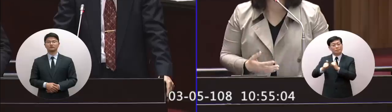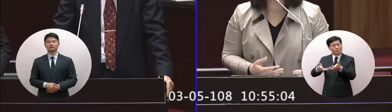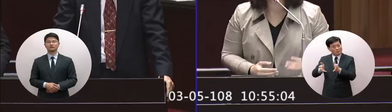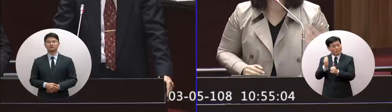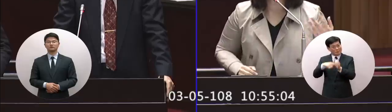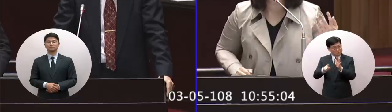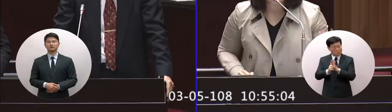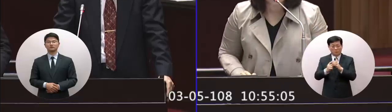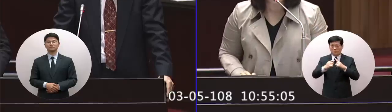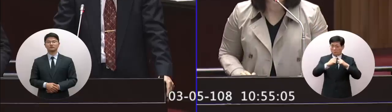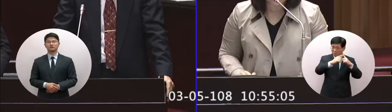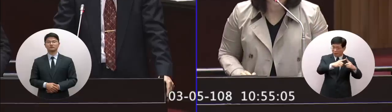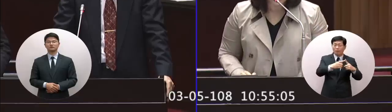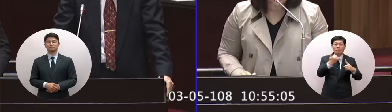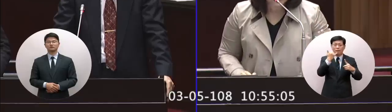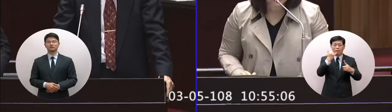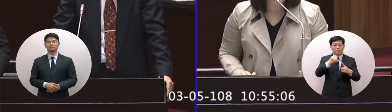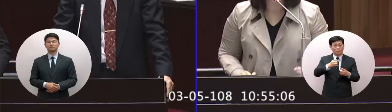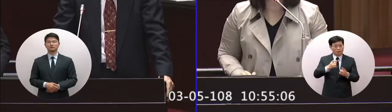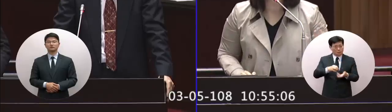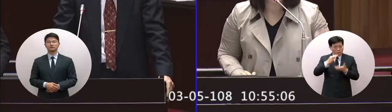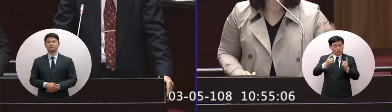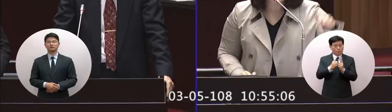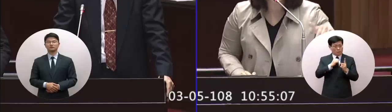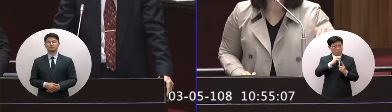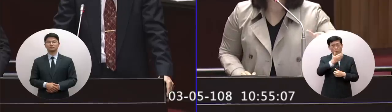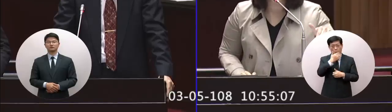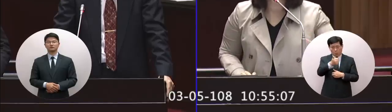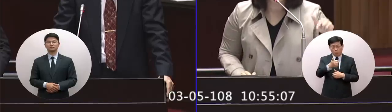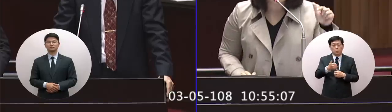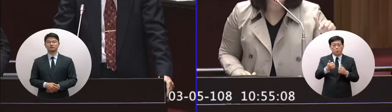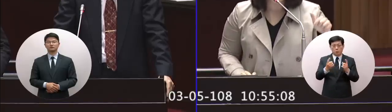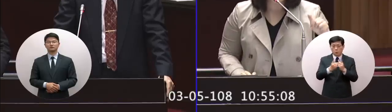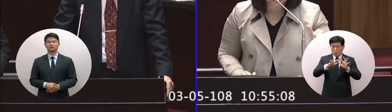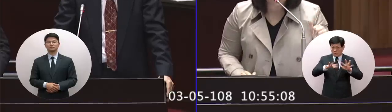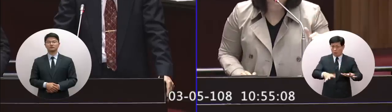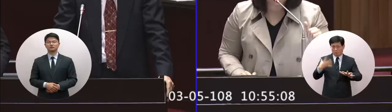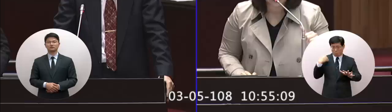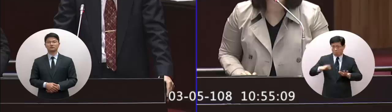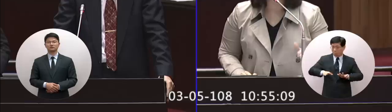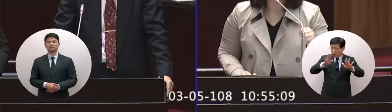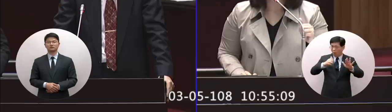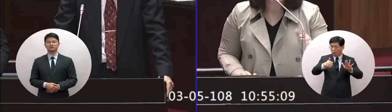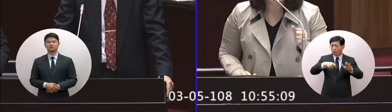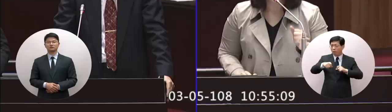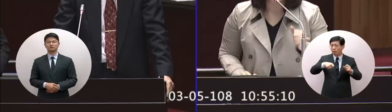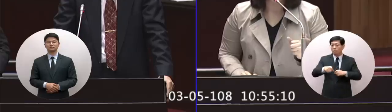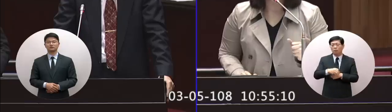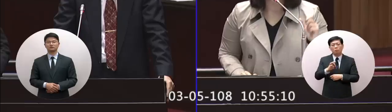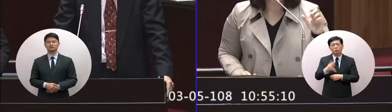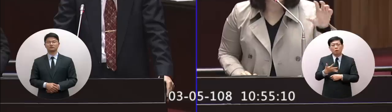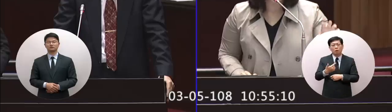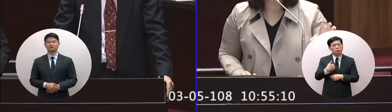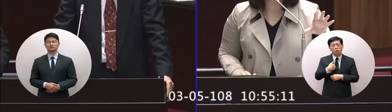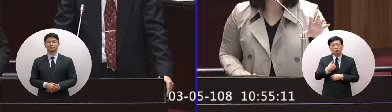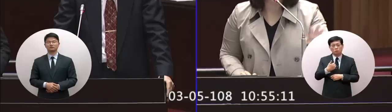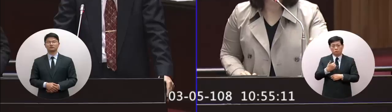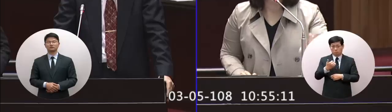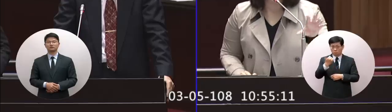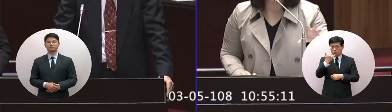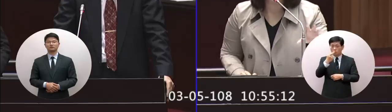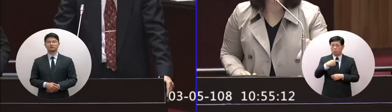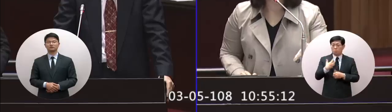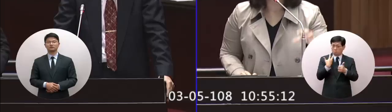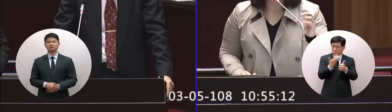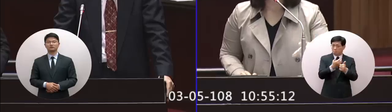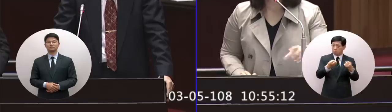是可以提出对台湾更有利，或甚至比现在维持现状更好的台湾方案，为什么我们可以透过这个